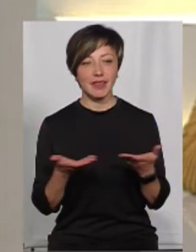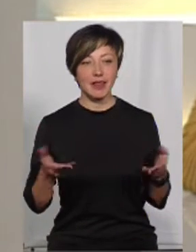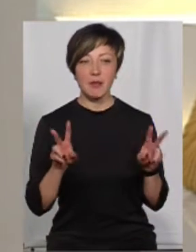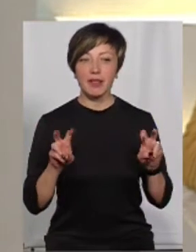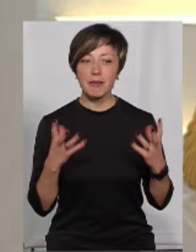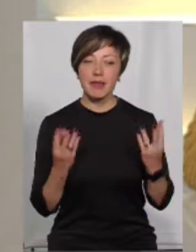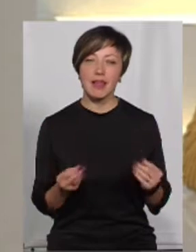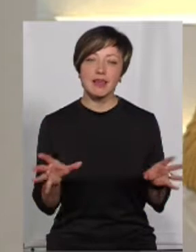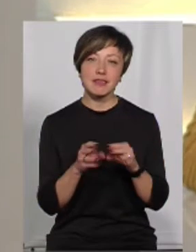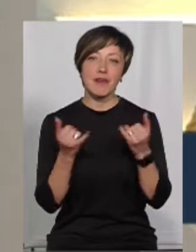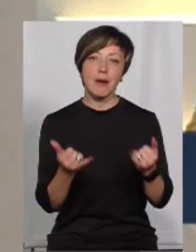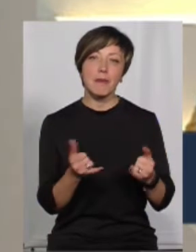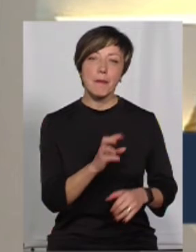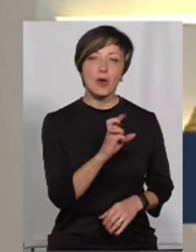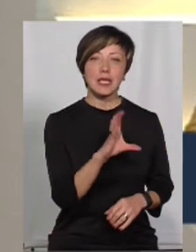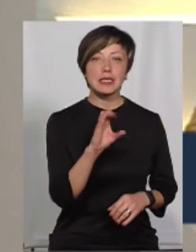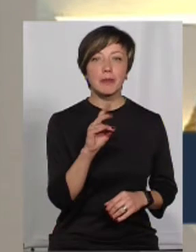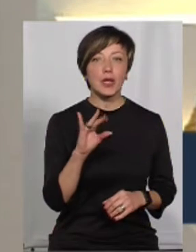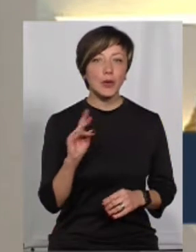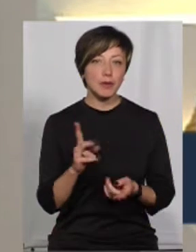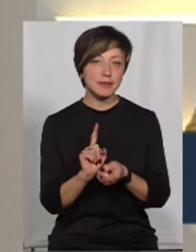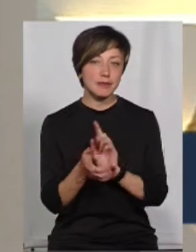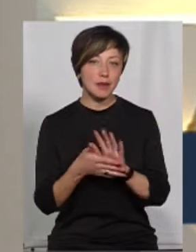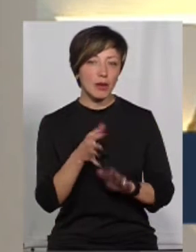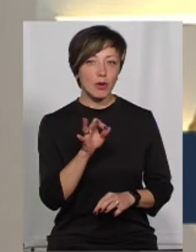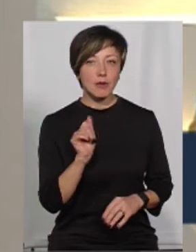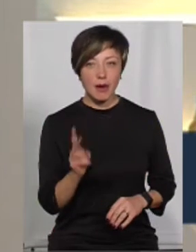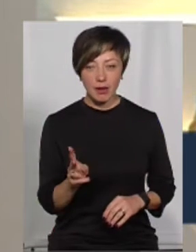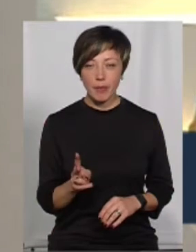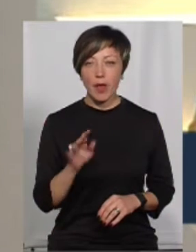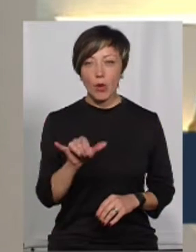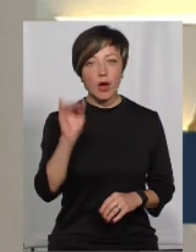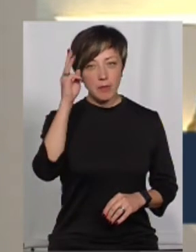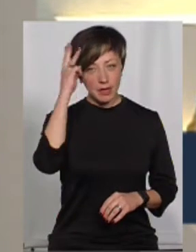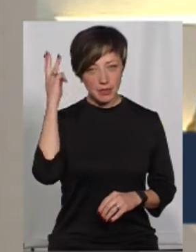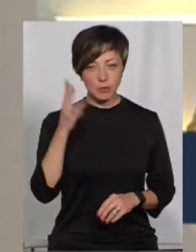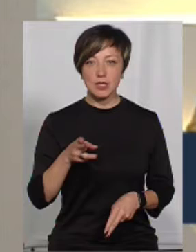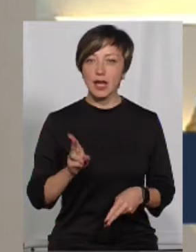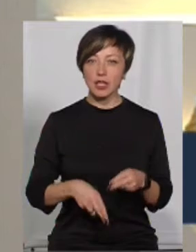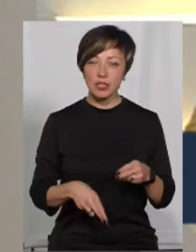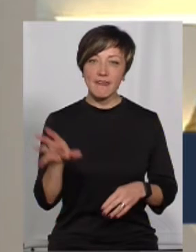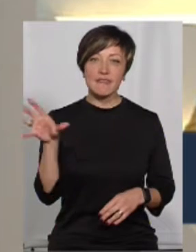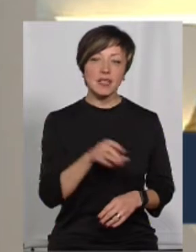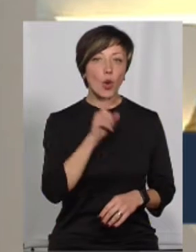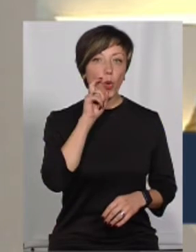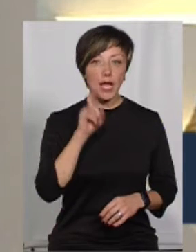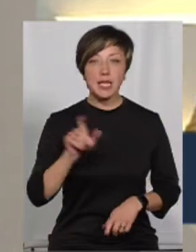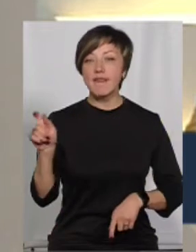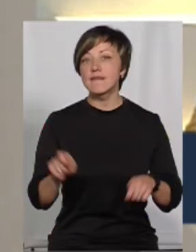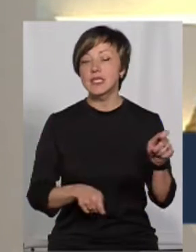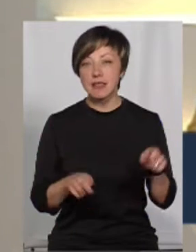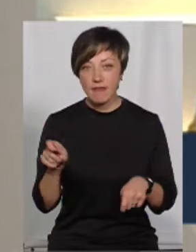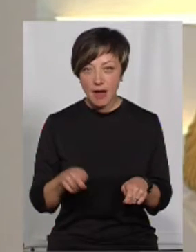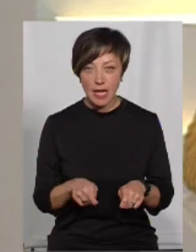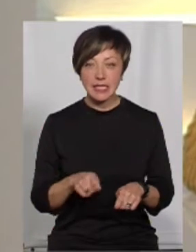Маємо у темі дня. З вами Богдан Семенюк. На жестову мову перекладає Ольга Рибак. У Хмельницькому закінчився всеукраїнський